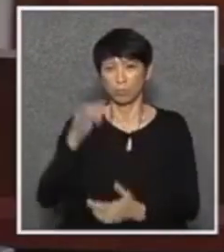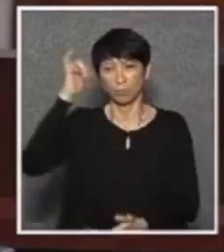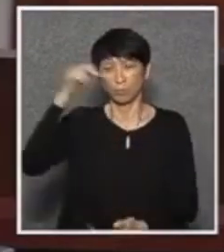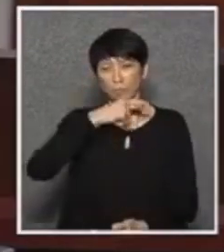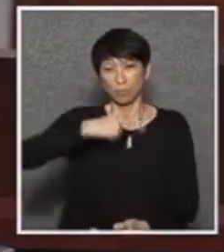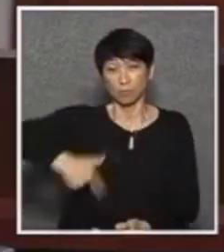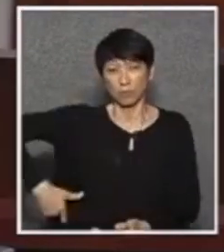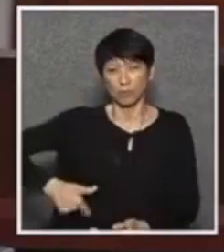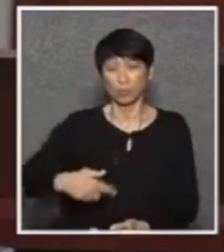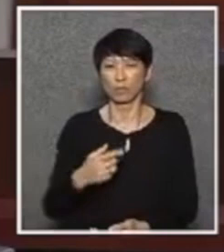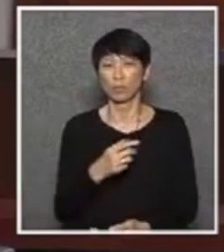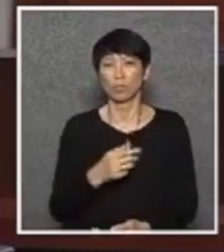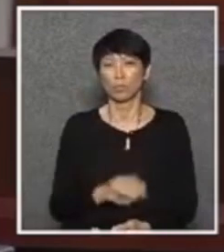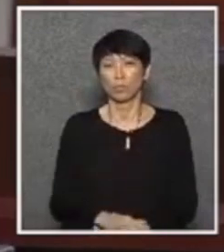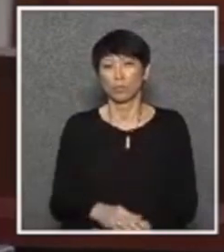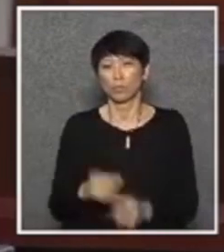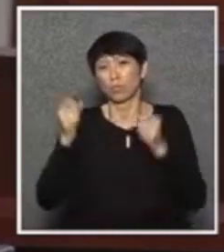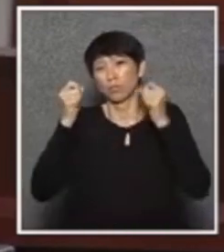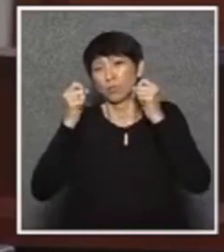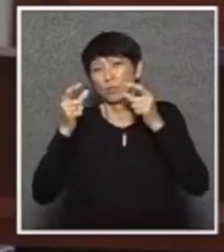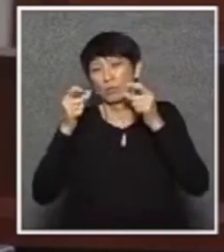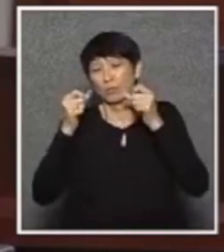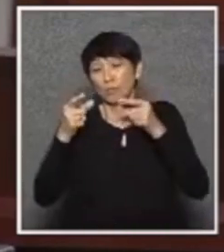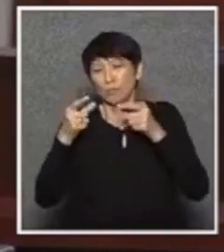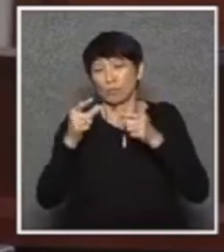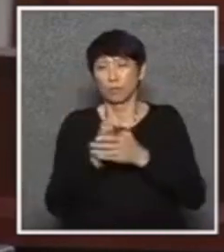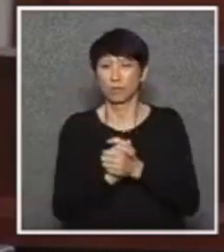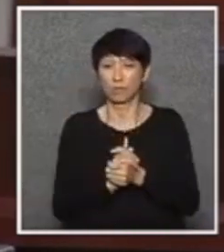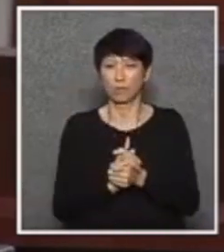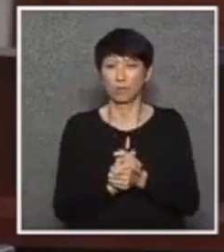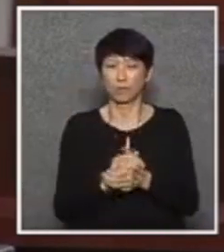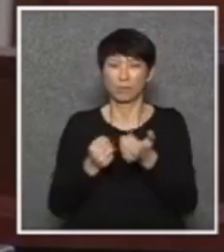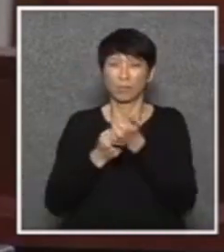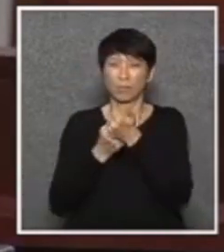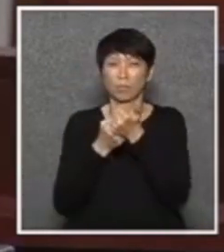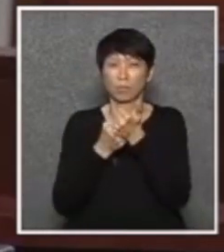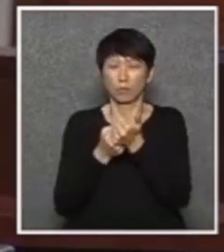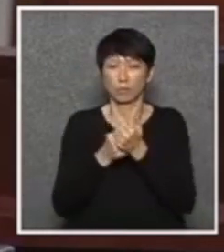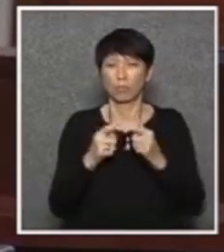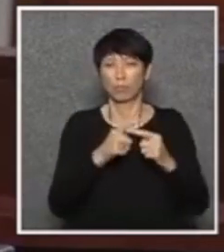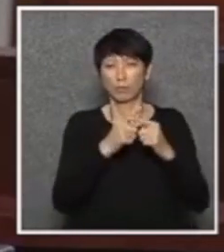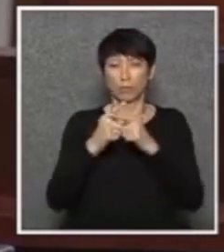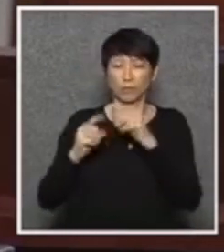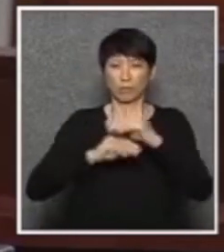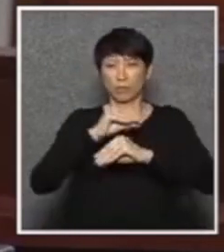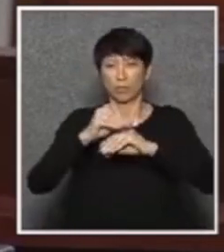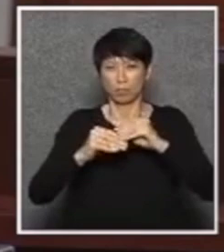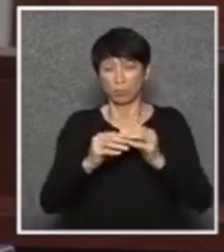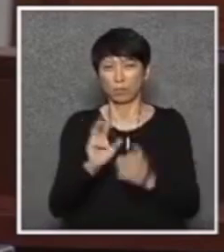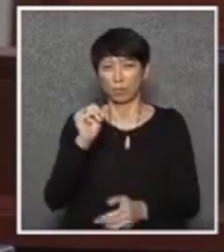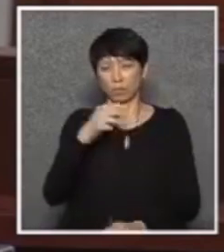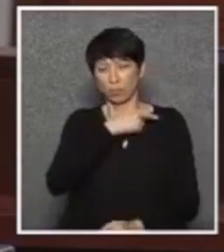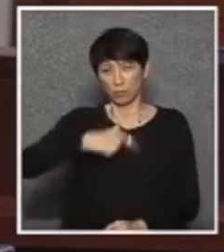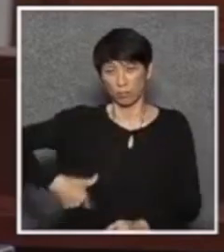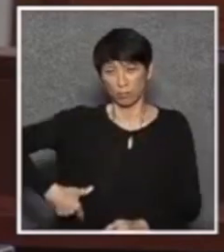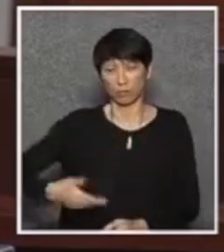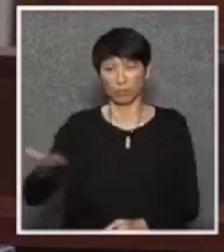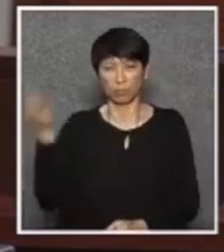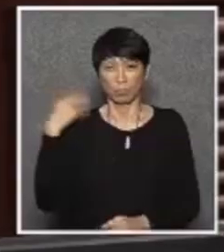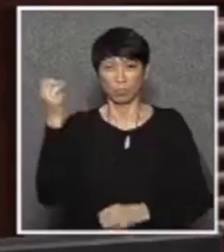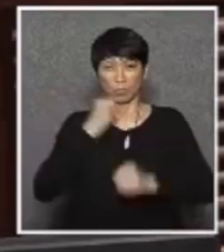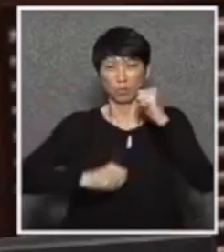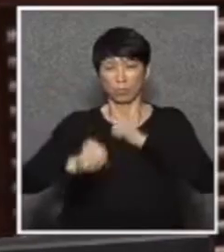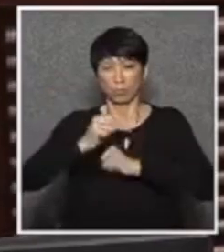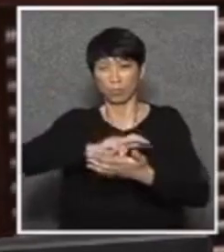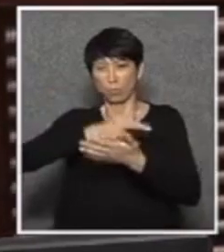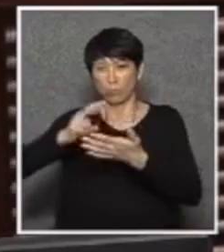天真有邪，或者天真無邪，為了爭取更多建制派的議員支持，就莫乃光的原動議提出修